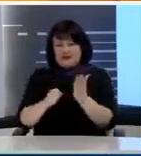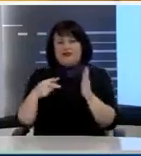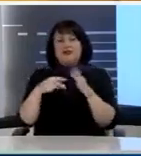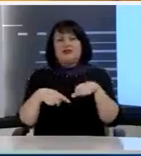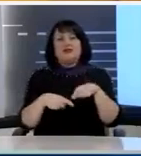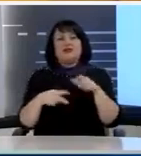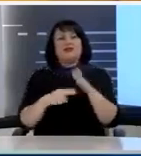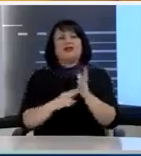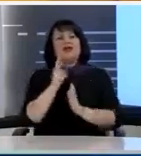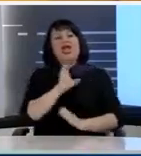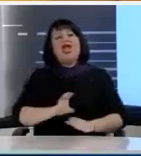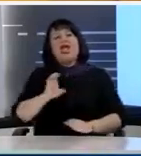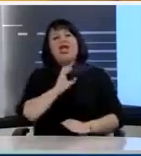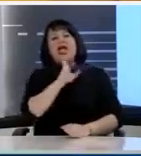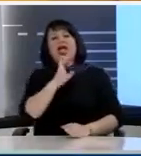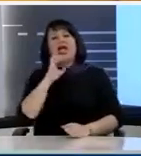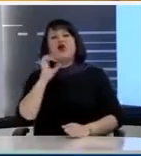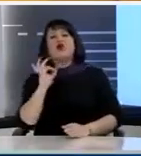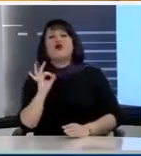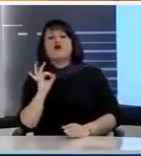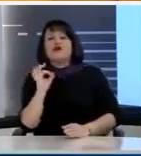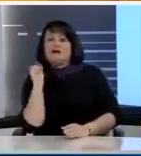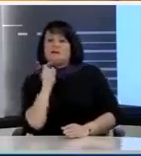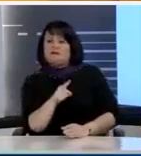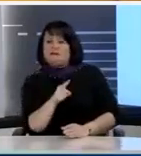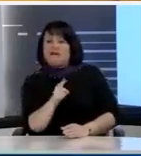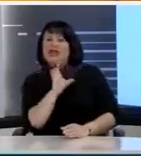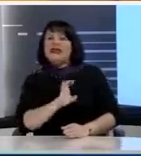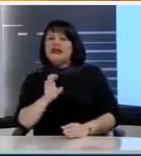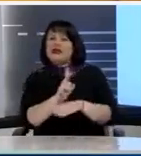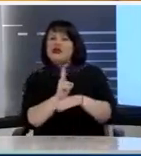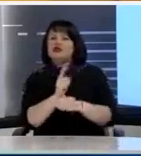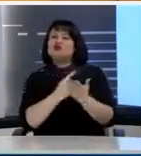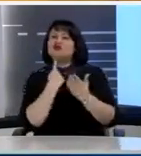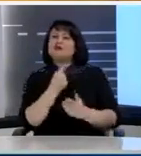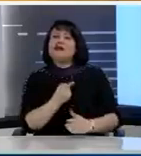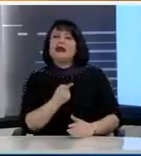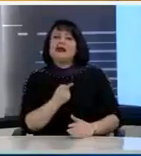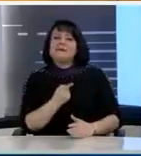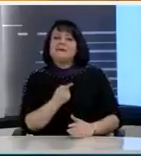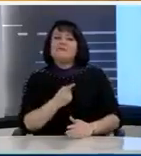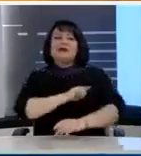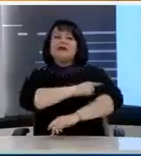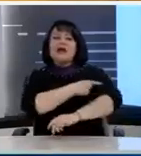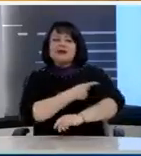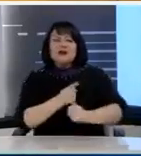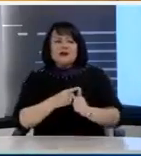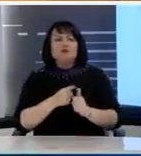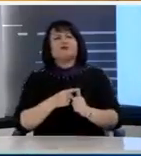2012 εγκύκλιος από τον ΕΟΦ που αναρτήθηκε στην ιστοσελίδα, που περιγράφει τις σχέσεις των γιατρών,